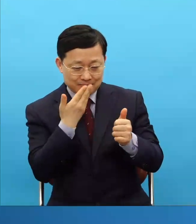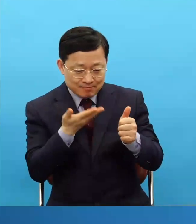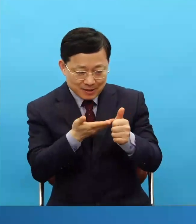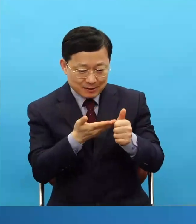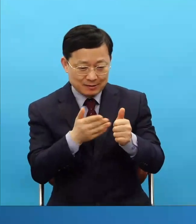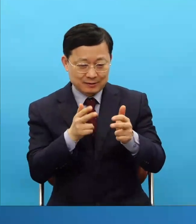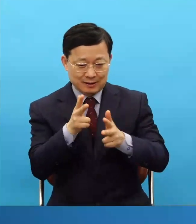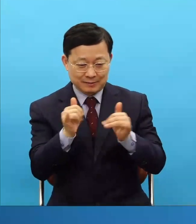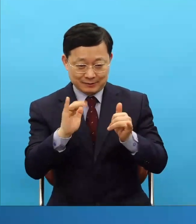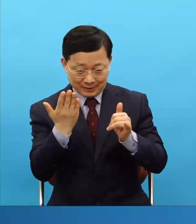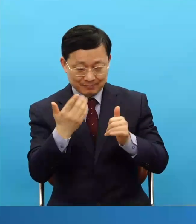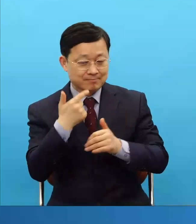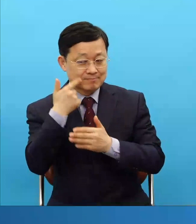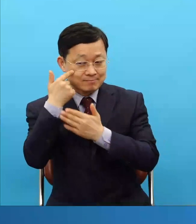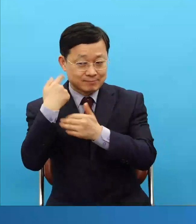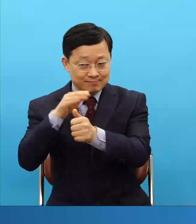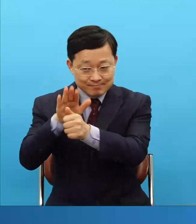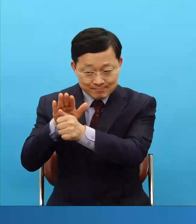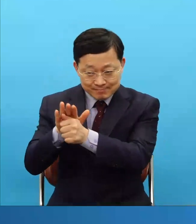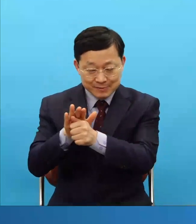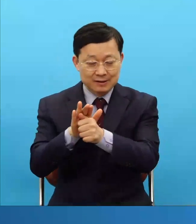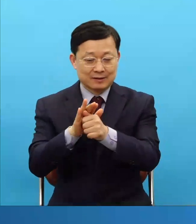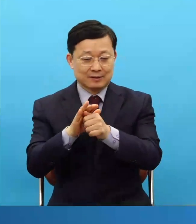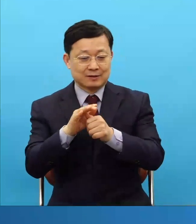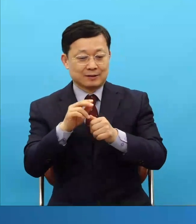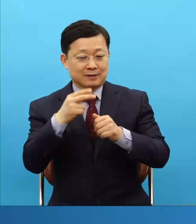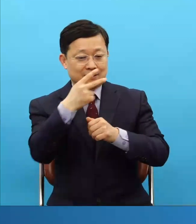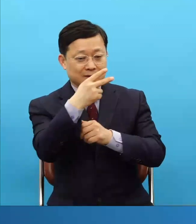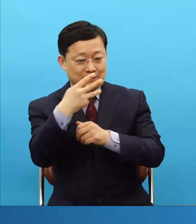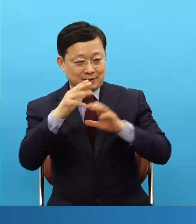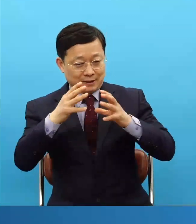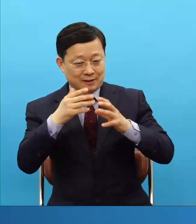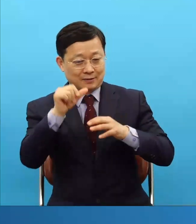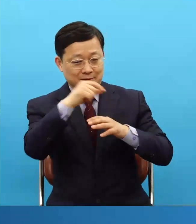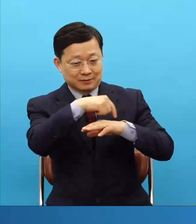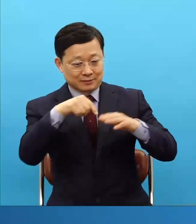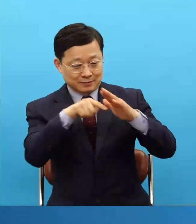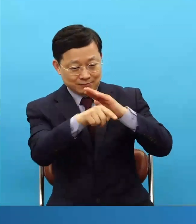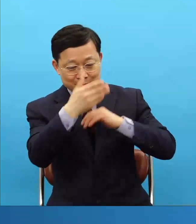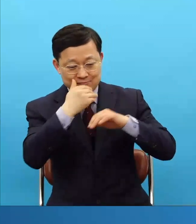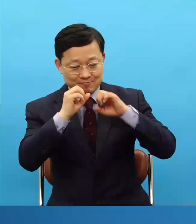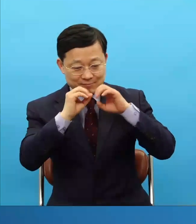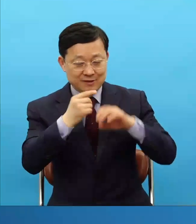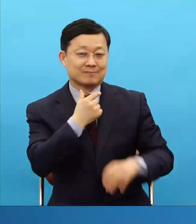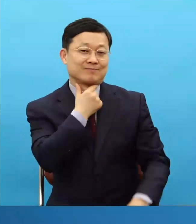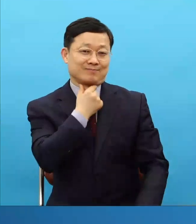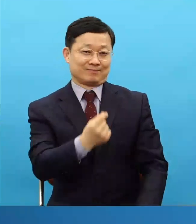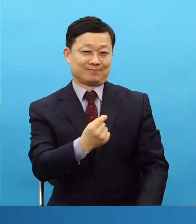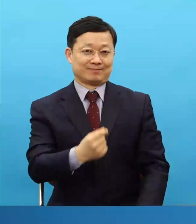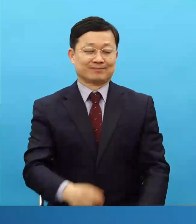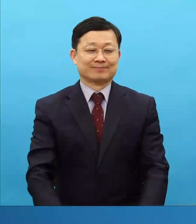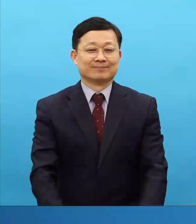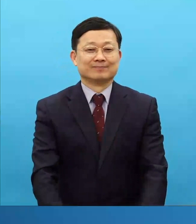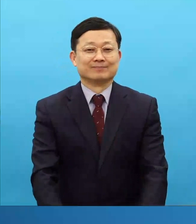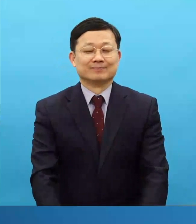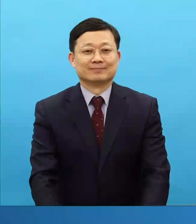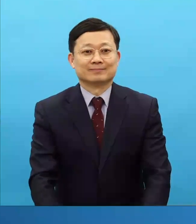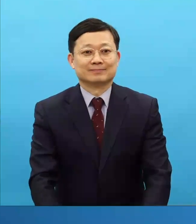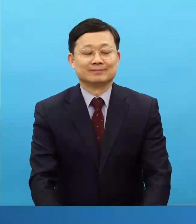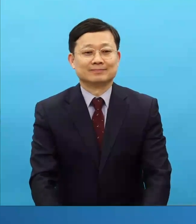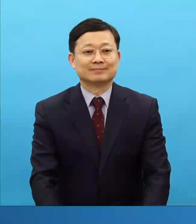돕고 237 5천 종족 살리는 일에 쓰임받는 것입니다. My vision is to enjoy the blessing of a